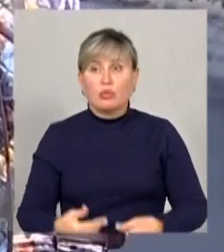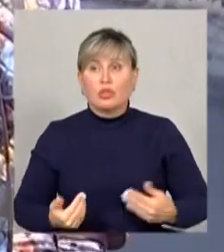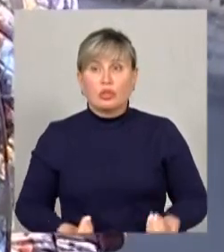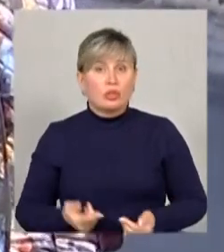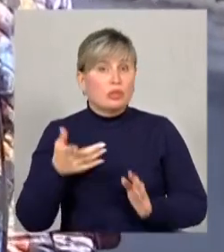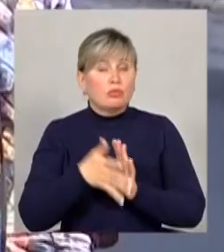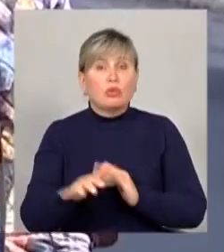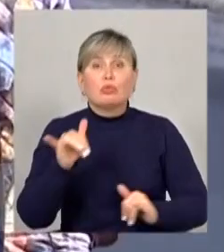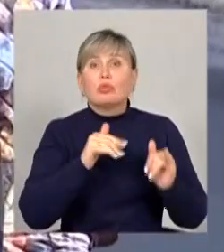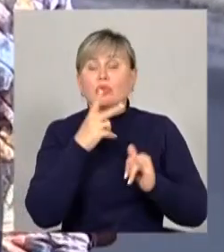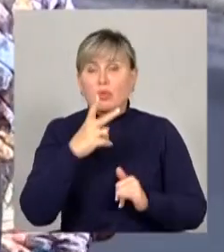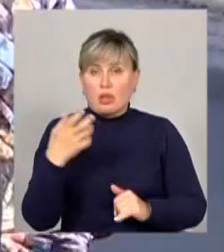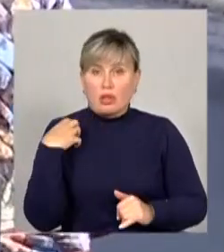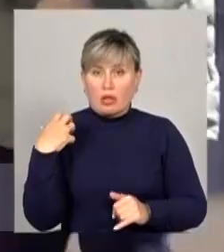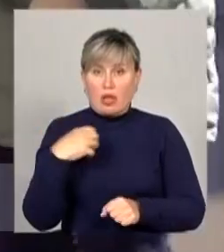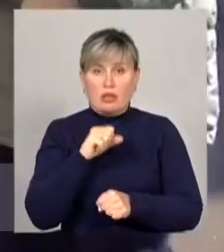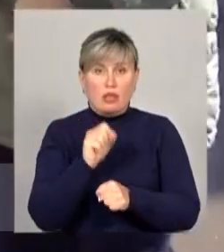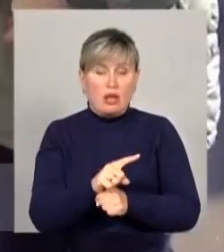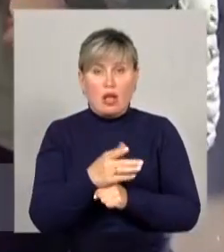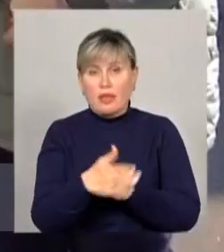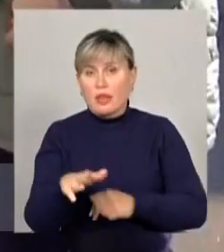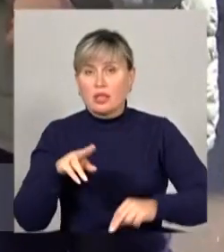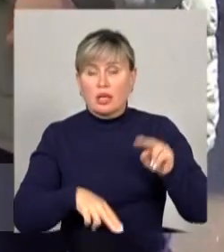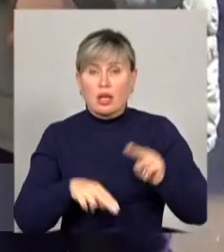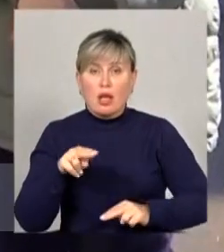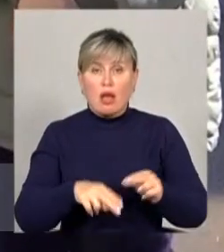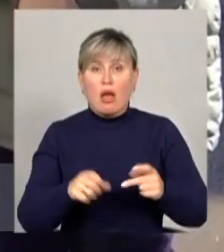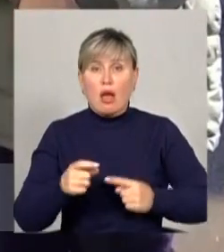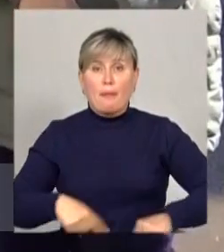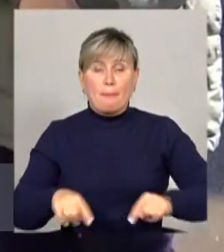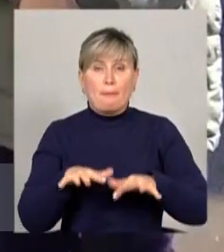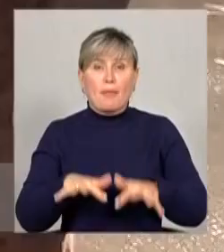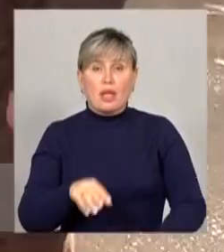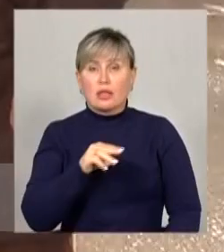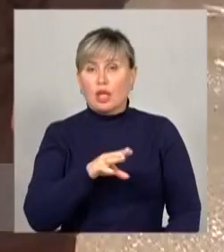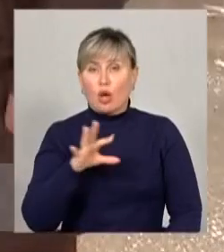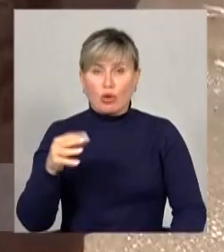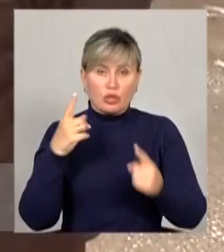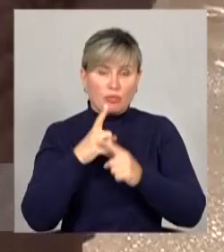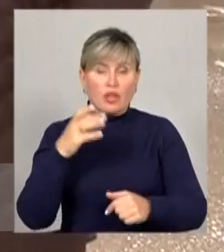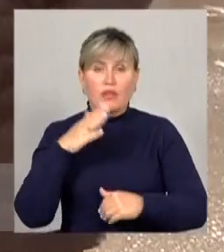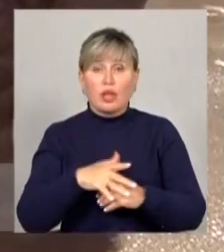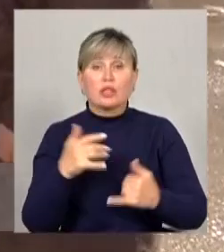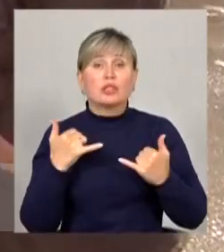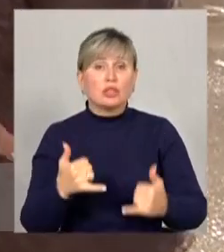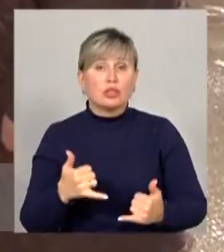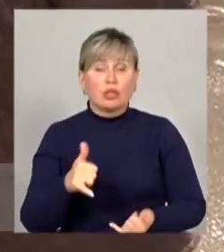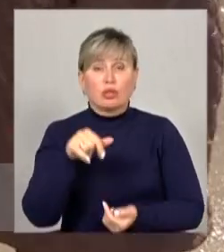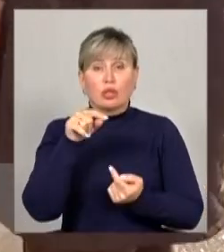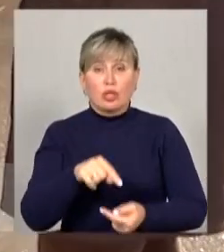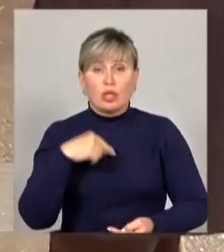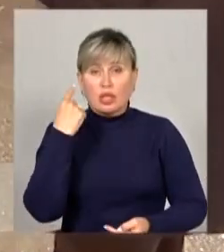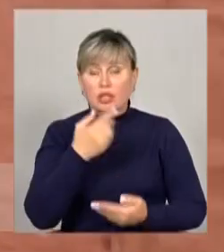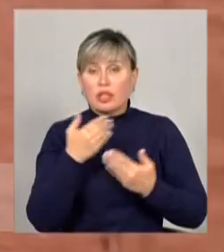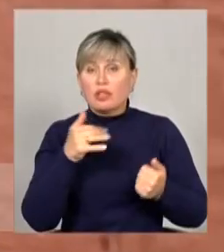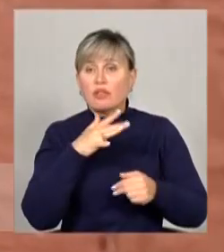понимают, куда смотрели чиновники. Заказчик – отдел строительства, а подрядчик – местное ТО, сообщили в акимате. Но сейчас у компетентных лиц нет